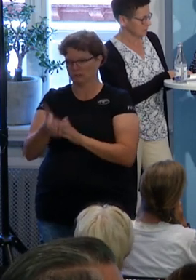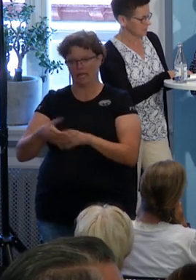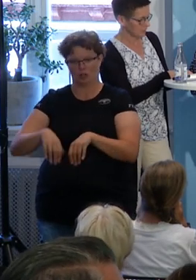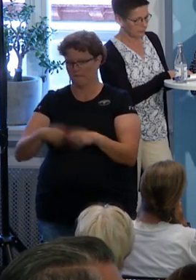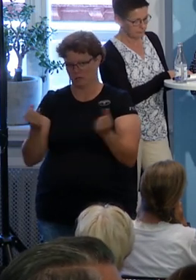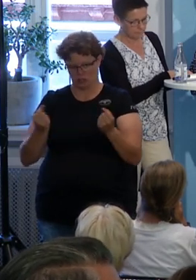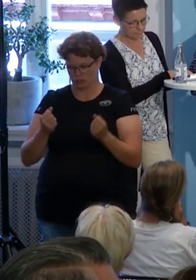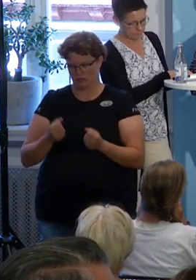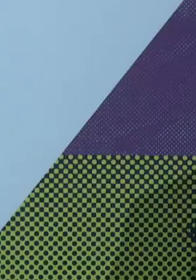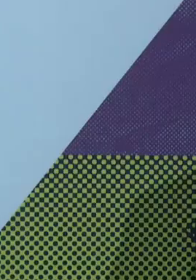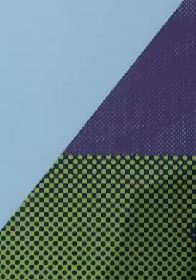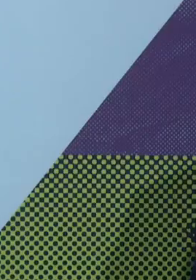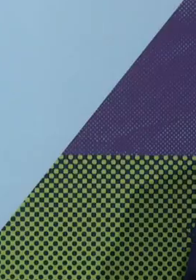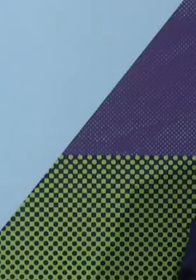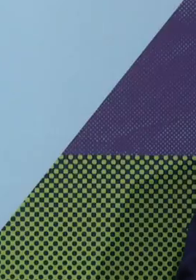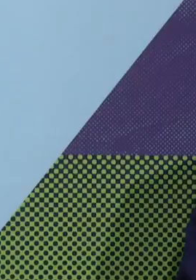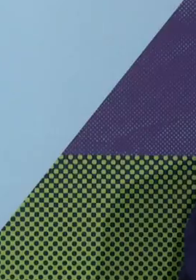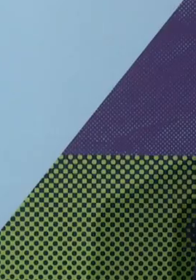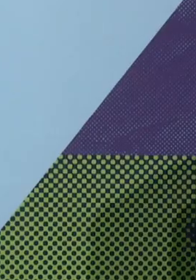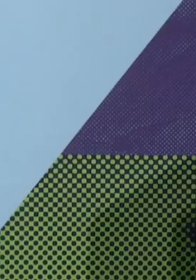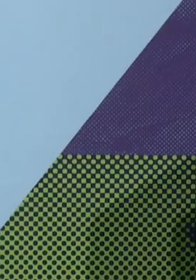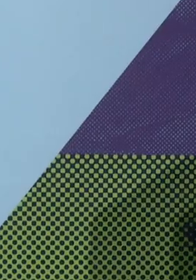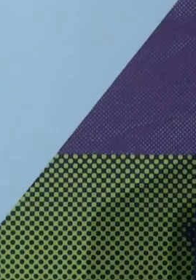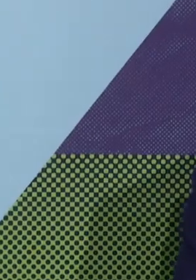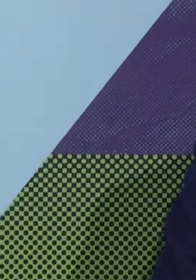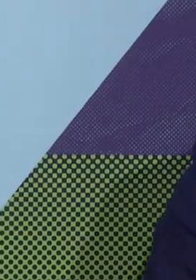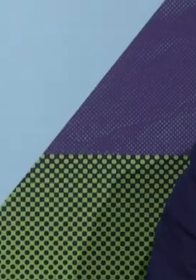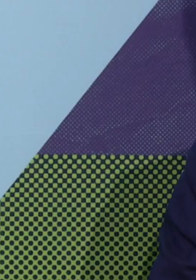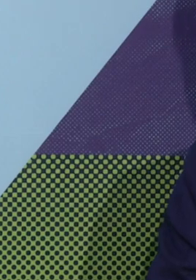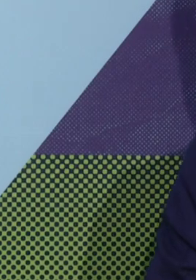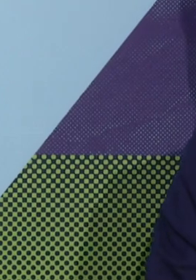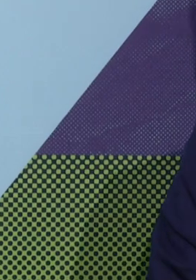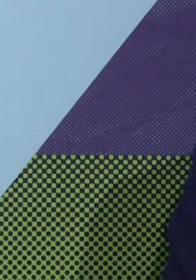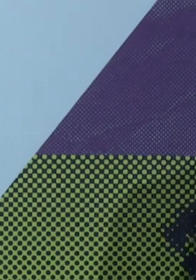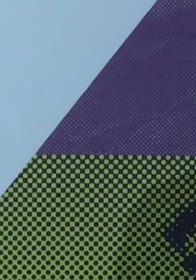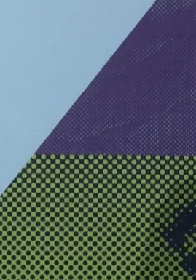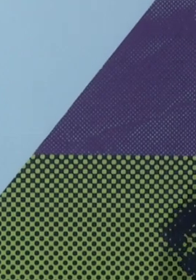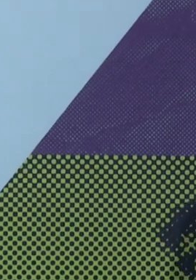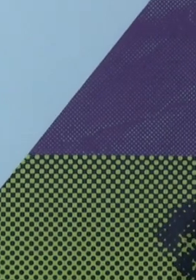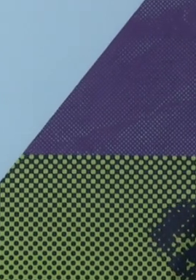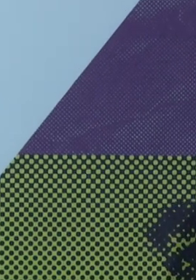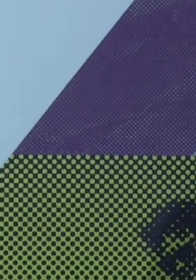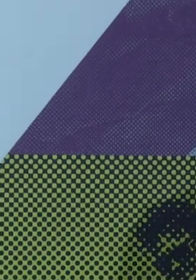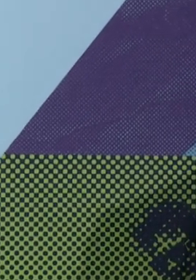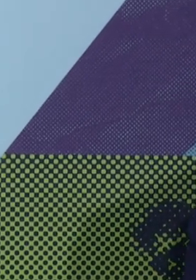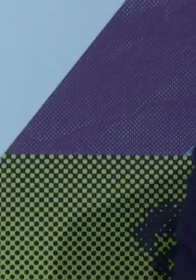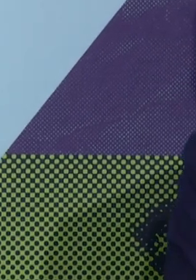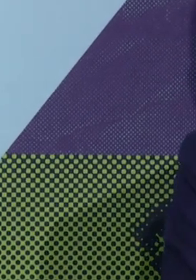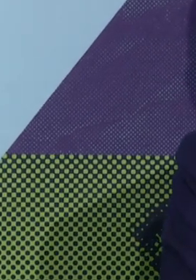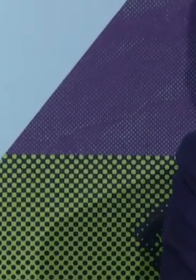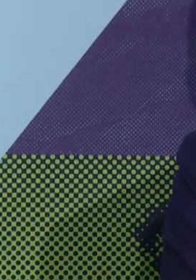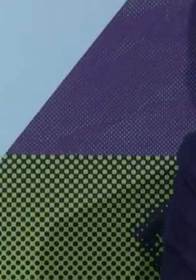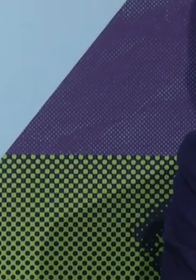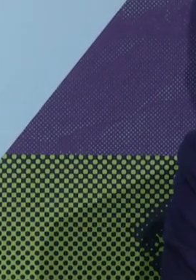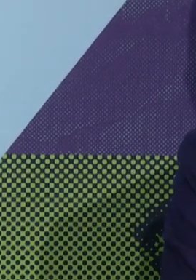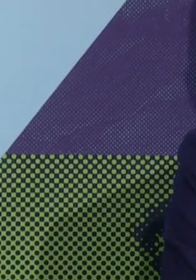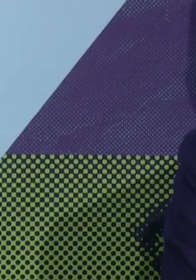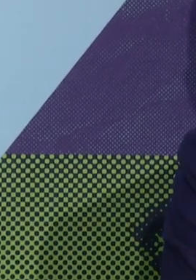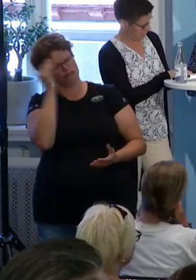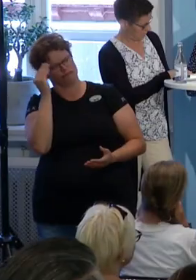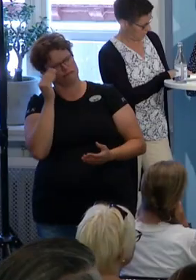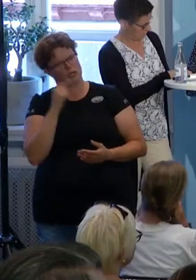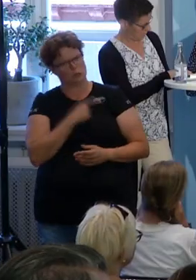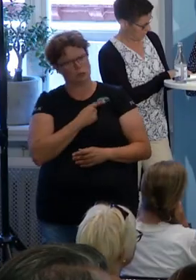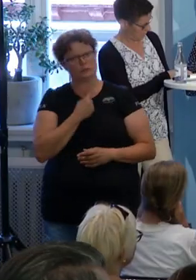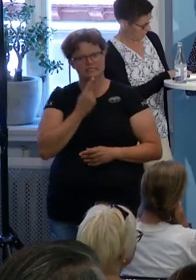bryta en utveckling. Men det är mycket svårare. Och därför så bör man gå in så tidigt som möjligt. Morgan, jag läser mellan raderna att